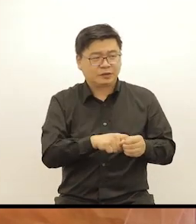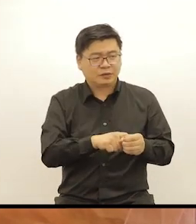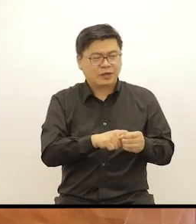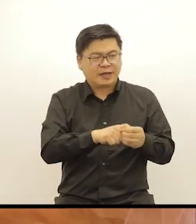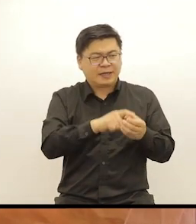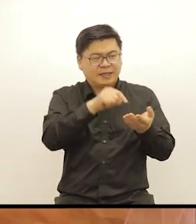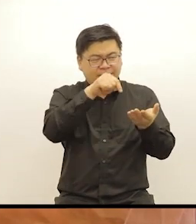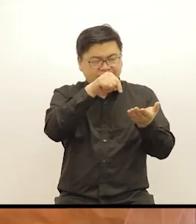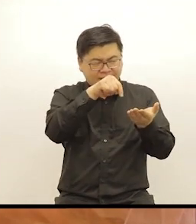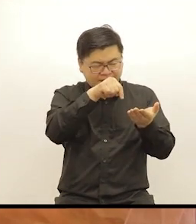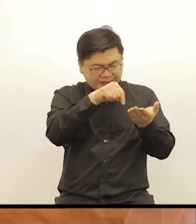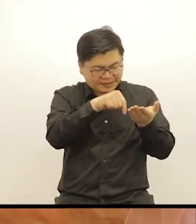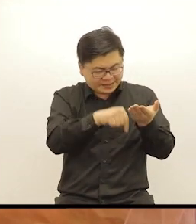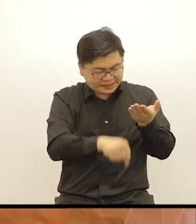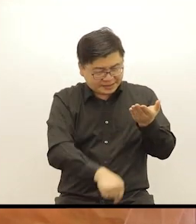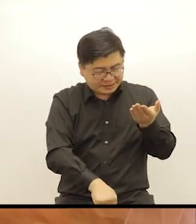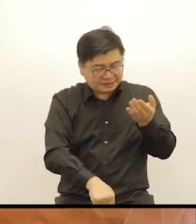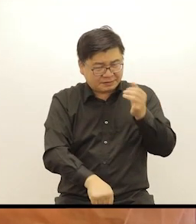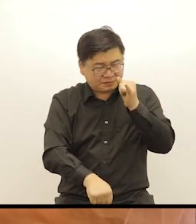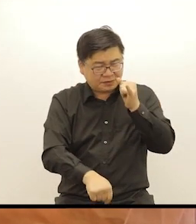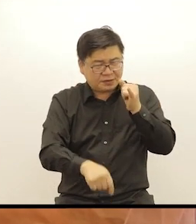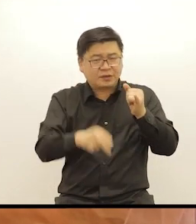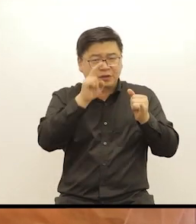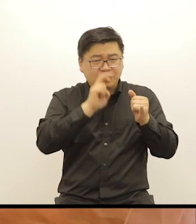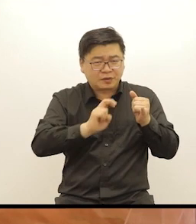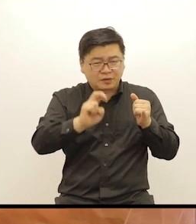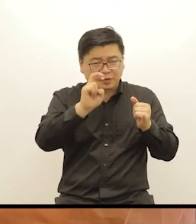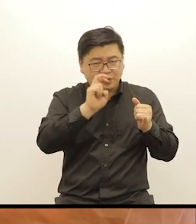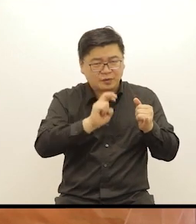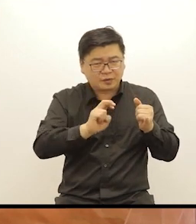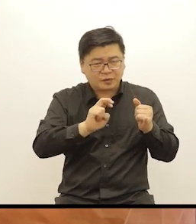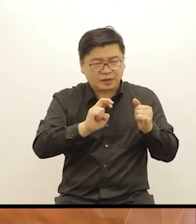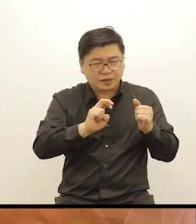좀 깊이 있는 작품들을 좀 이렇게